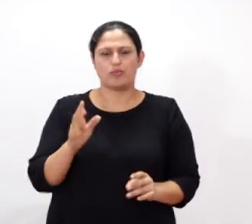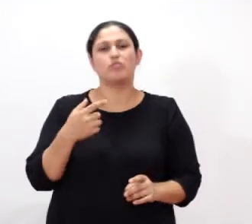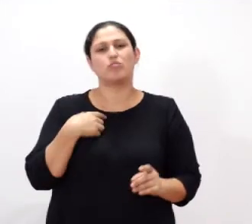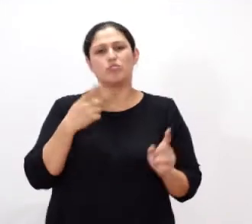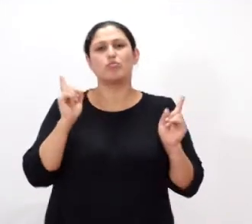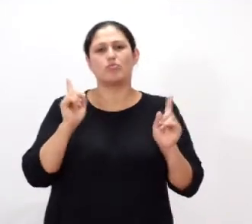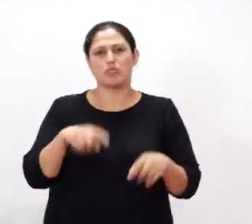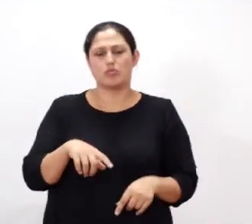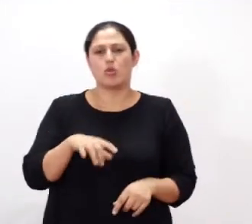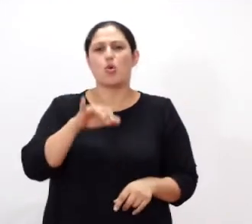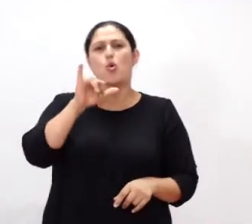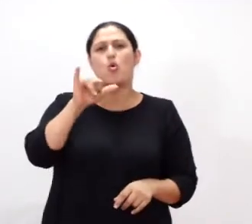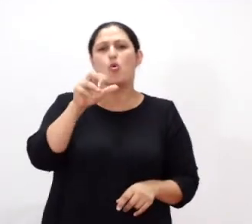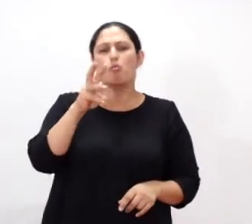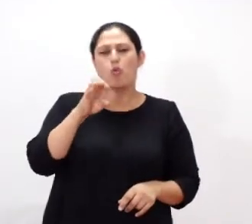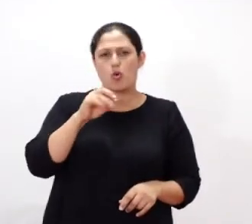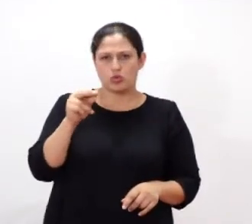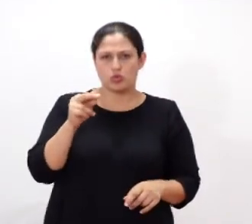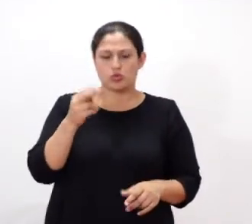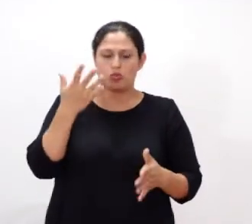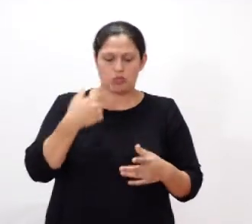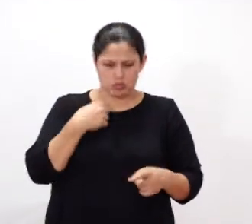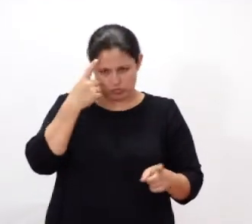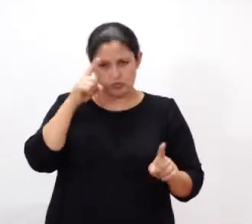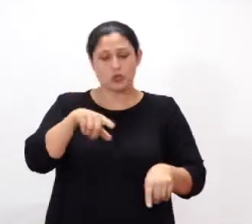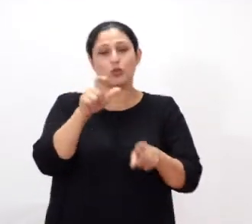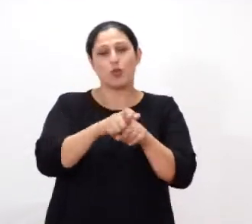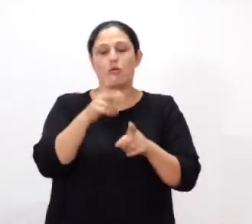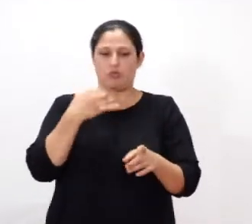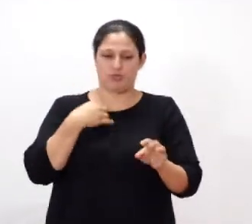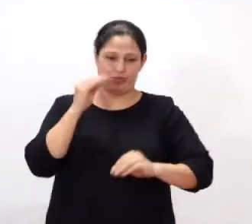وگرنه اوی ماچ را از دست من میخوردی